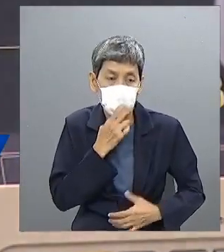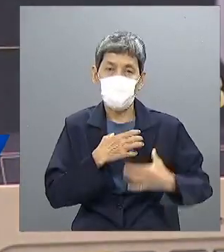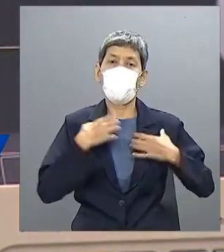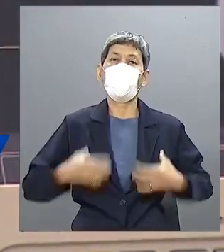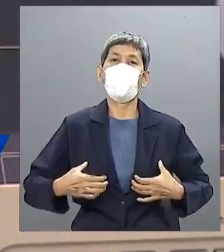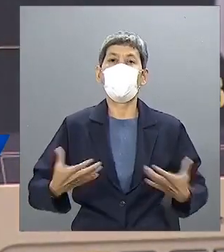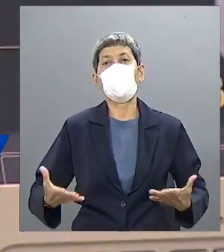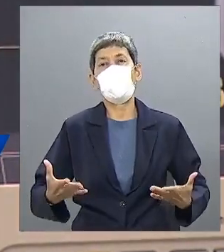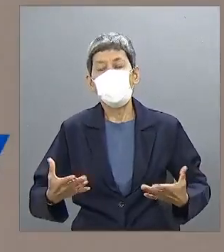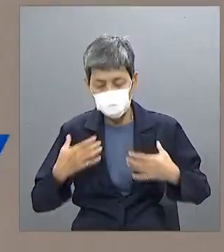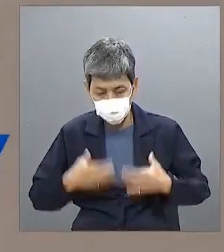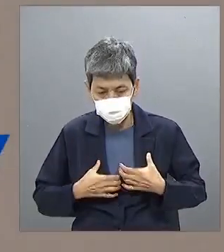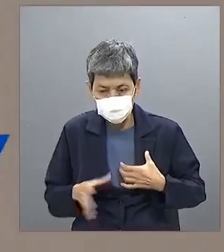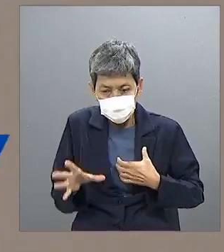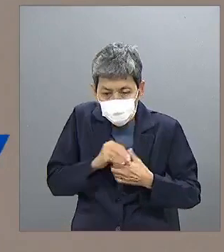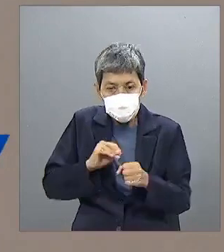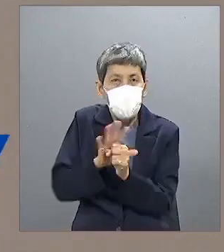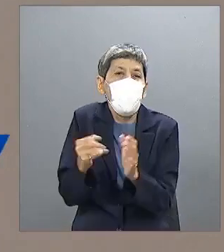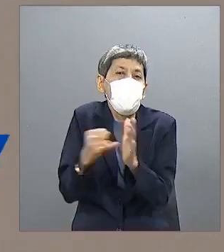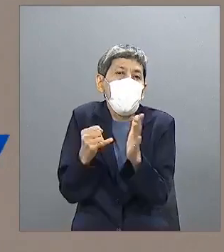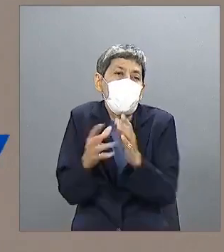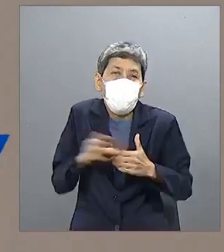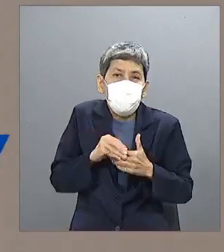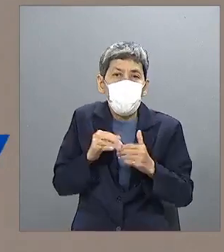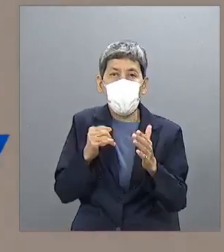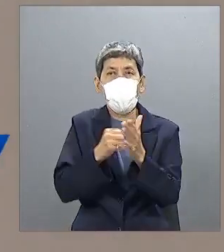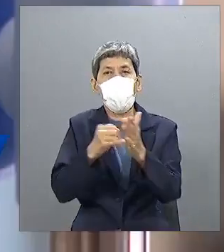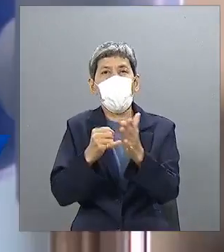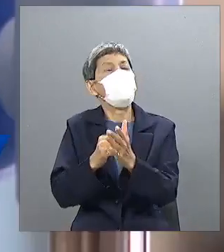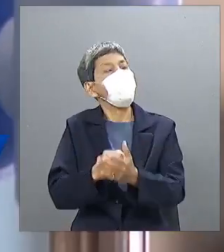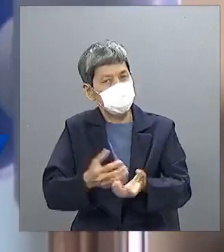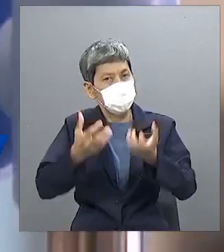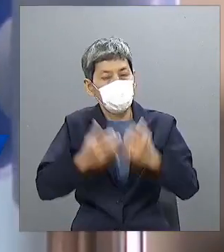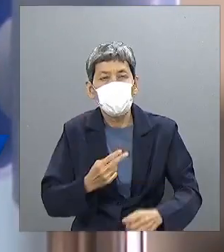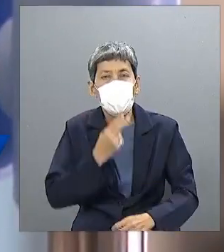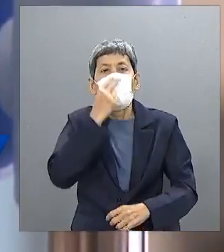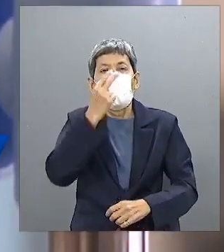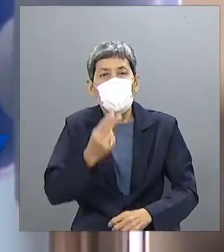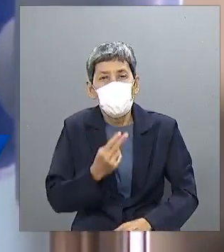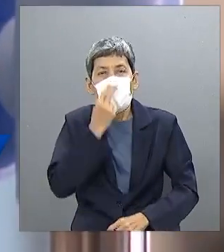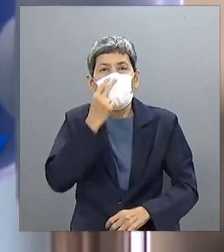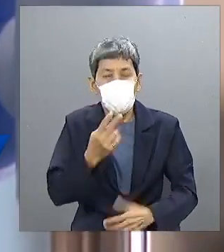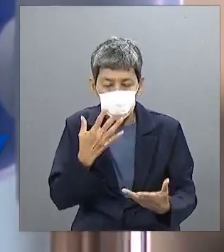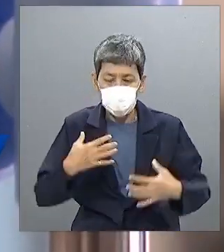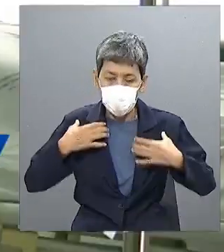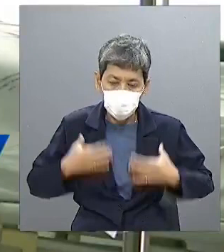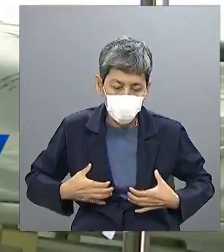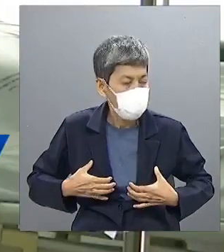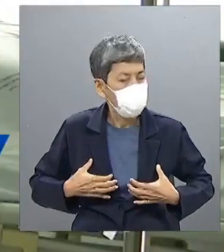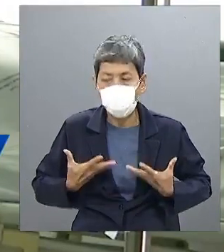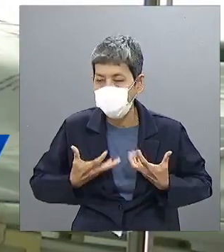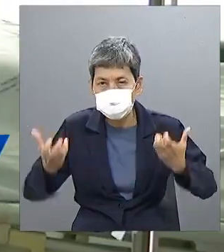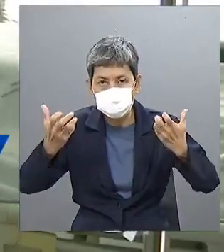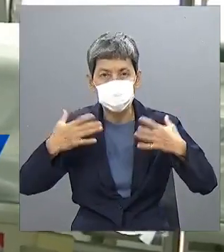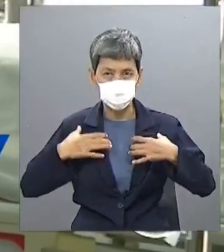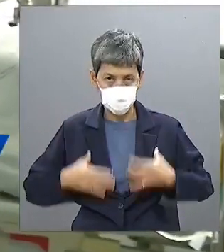เนี้ยให้ไปรับเชื้อคง 29เข้าสู่ร่างกายแล้วด้วยครับว่าจะยิ่งทำให้ระบบทางเดินหายใจเราตัวปิดระบบเปาะแล้วเนี่ยเสียหายหนักมายืนครับ